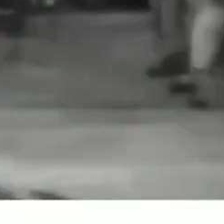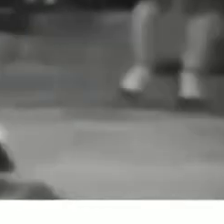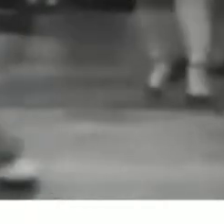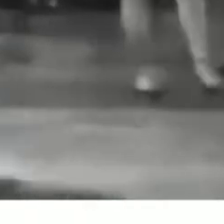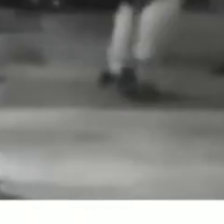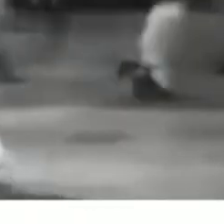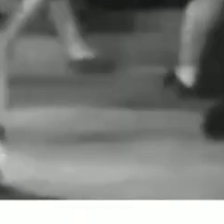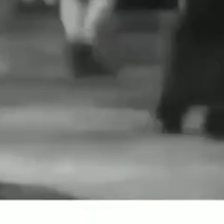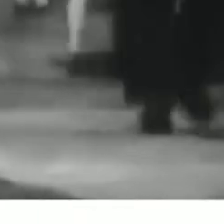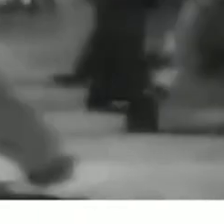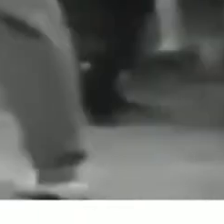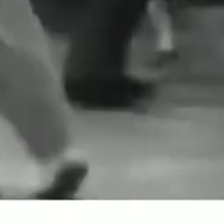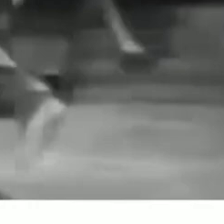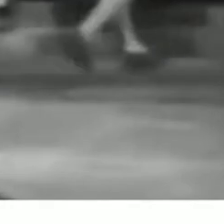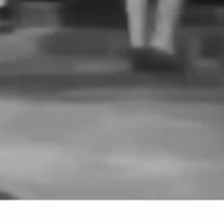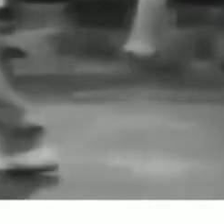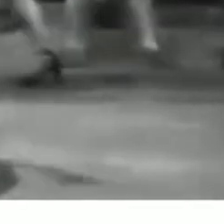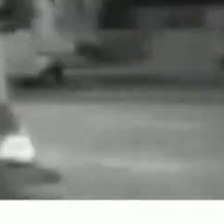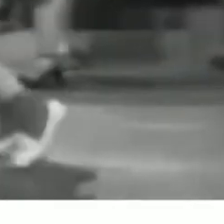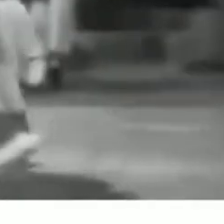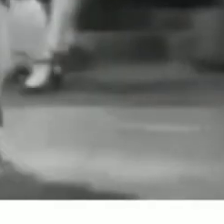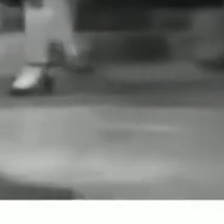l'Òscar Dalmau i la Maria Rovira.